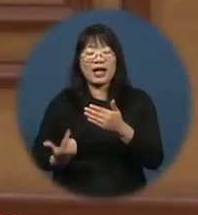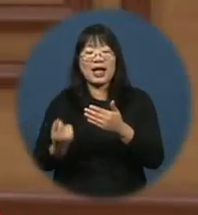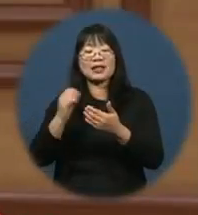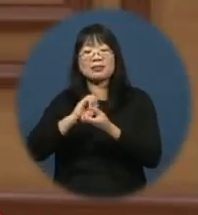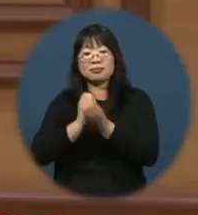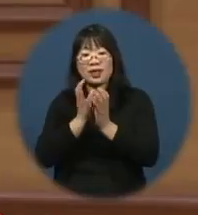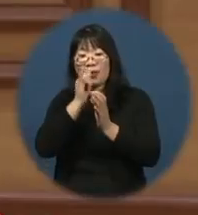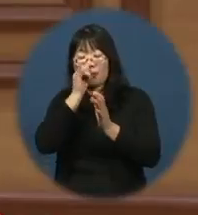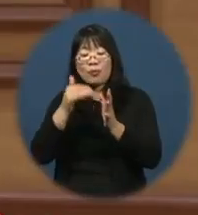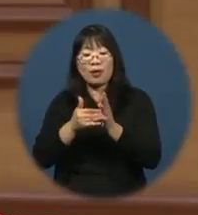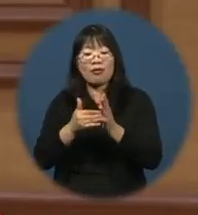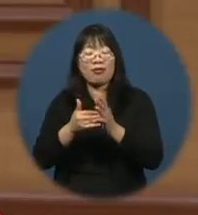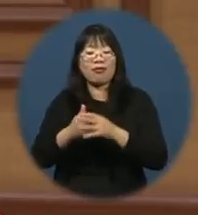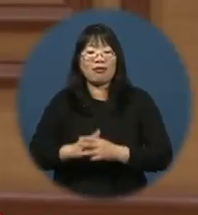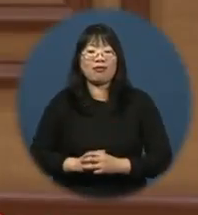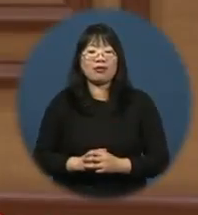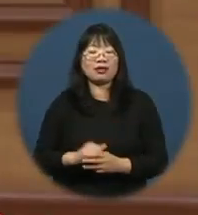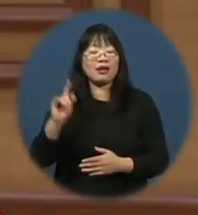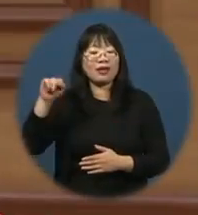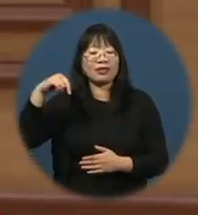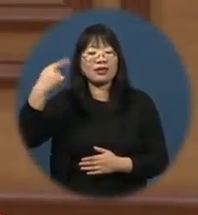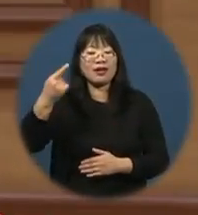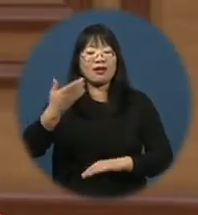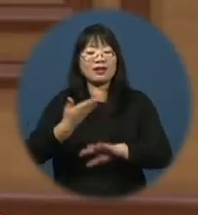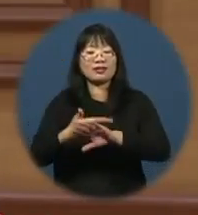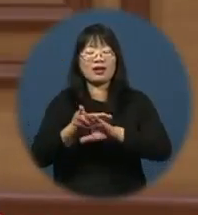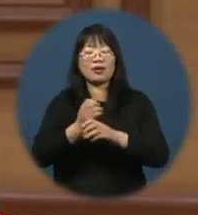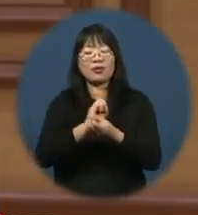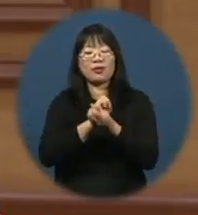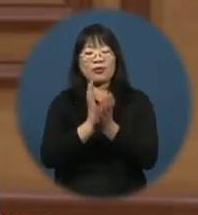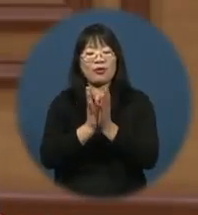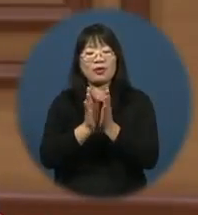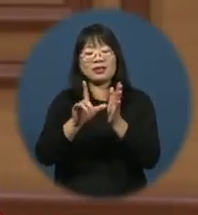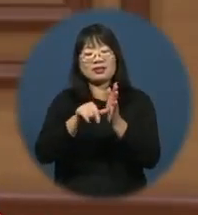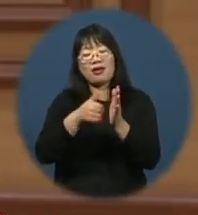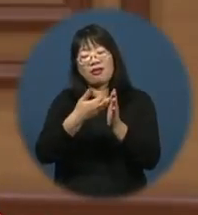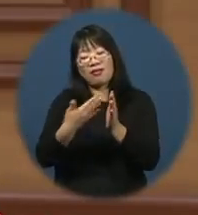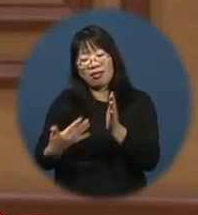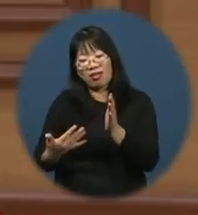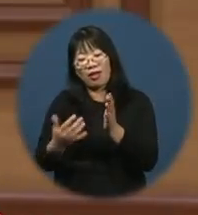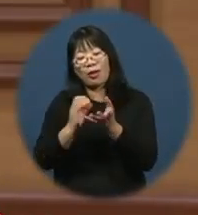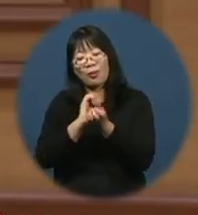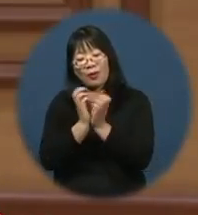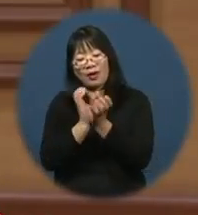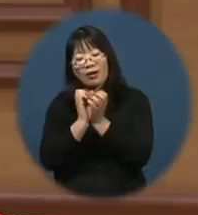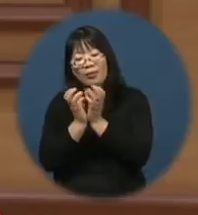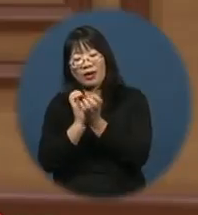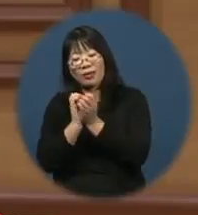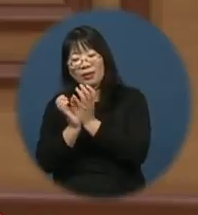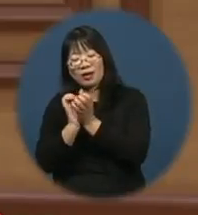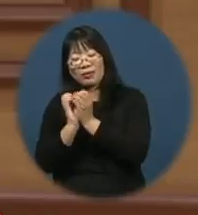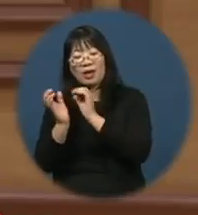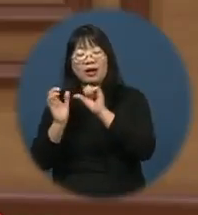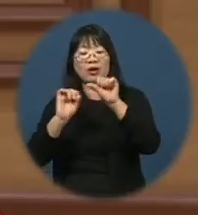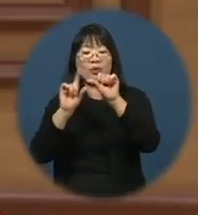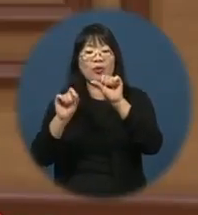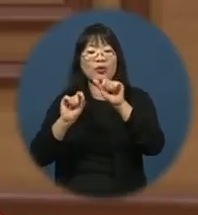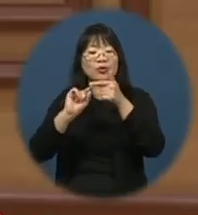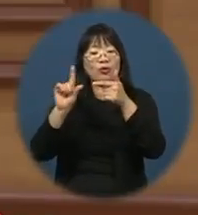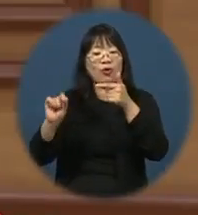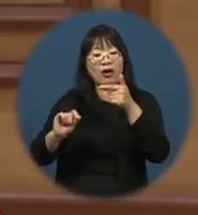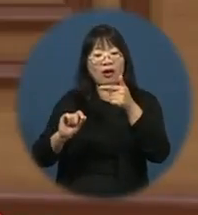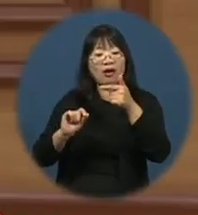피는 편이고요. 그다음에 이제 다른 꽃들이 점차 해서 5월이나